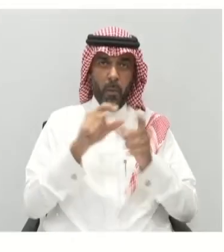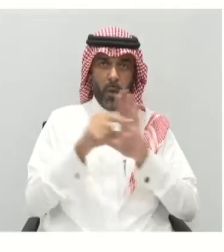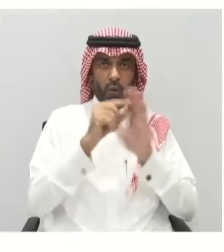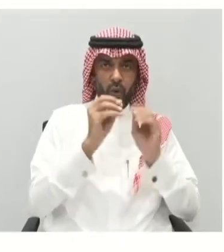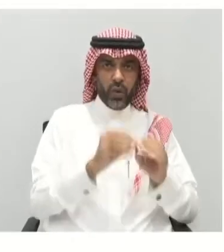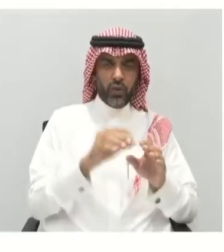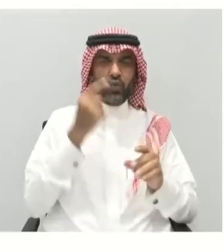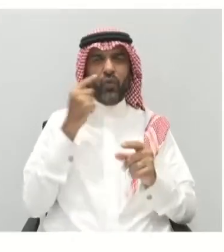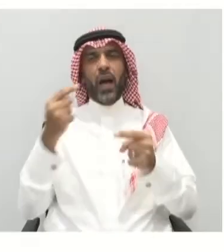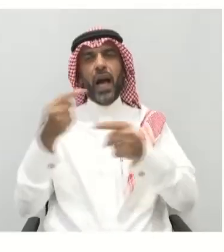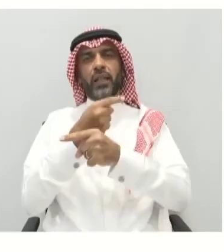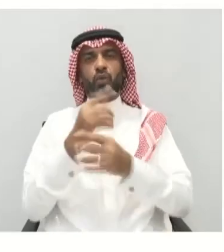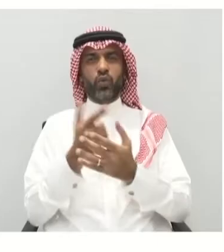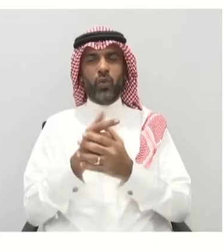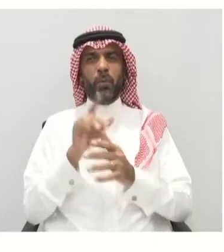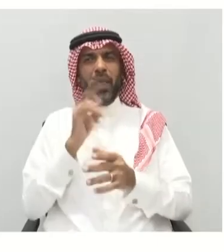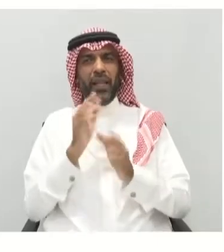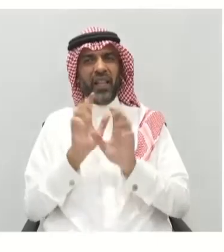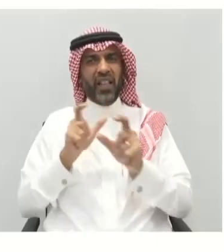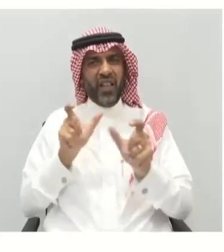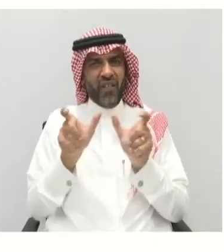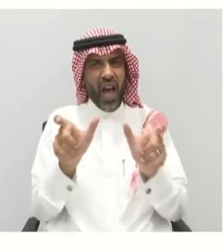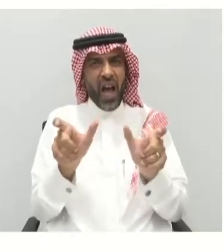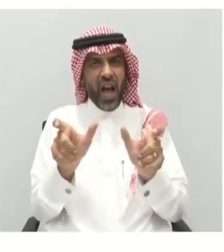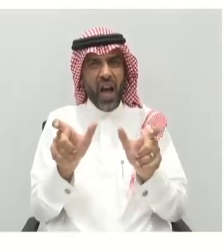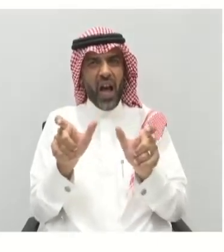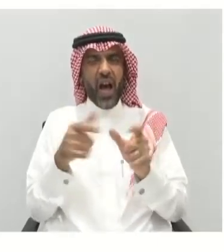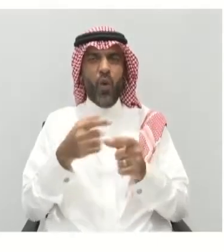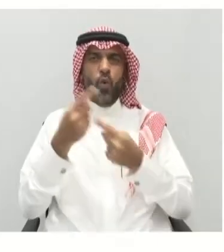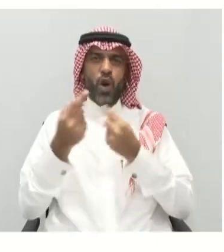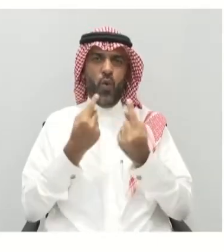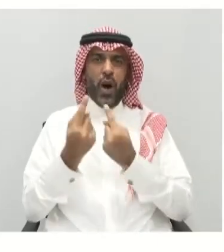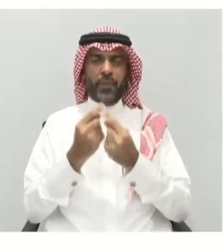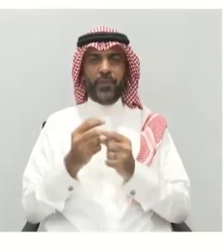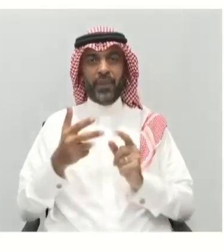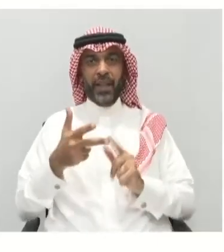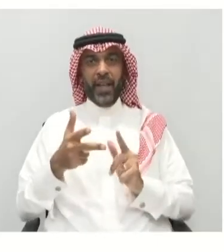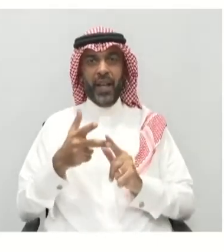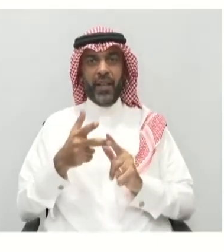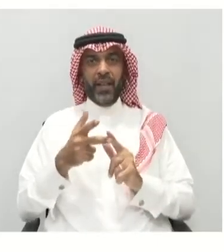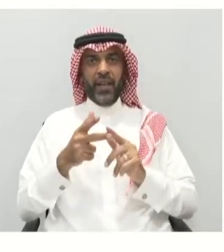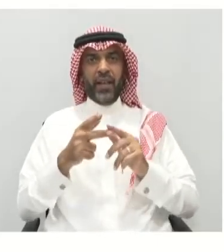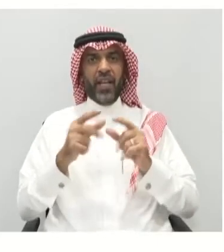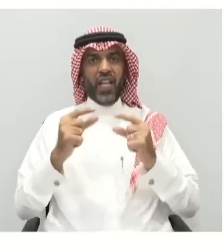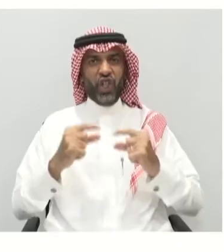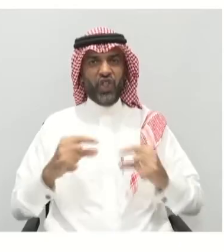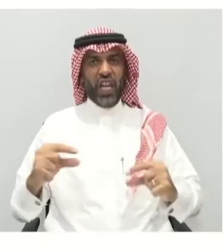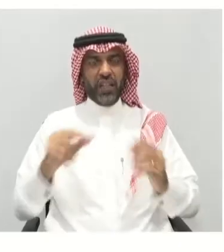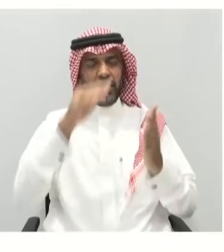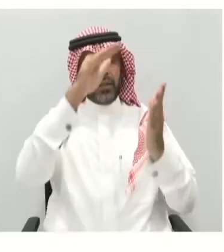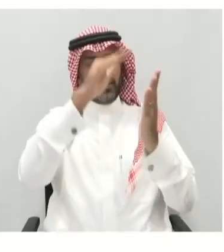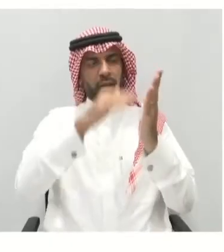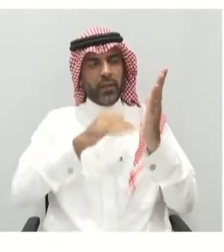في الحوار او الدفاع عن راي او موقف ثلاثه الحجاج الاستنباطي تكلمنا عن